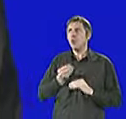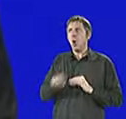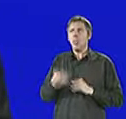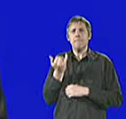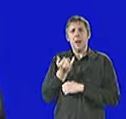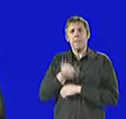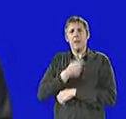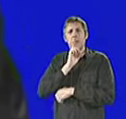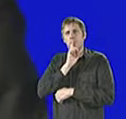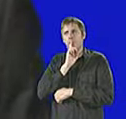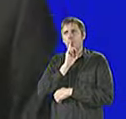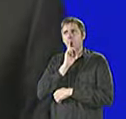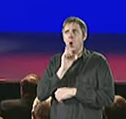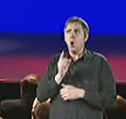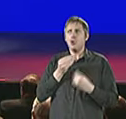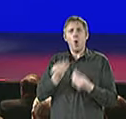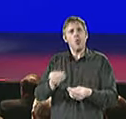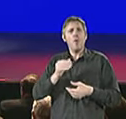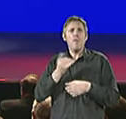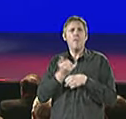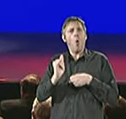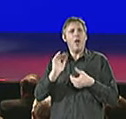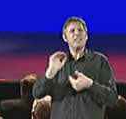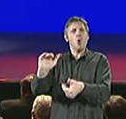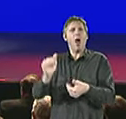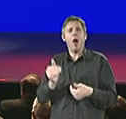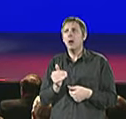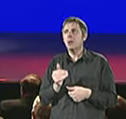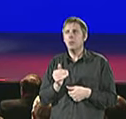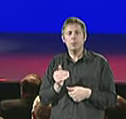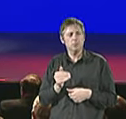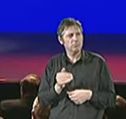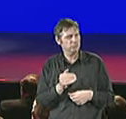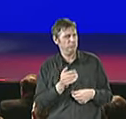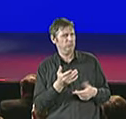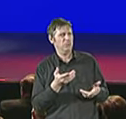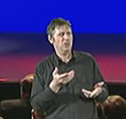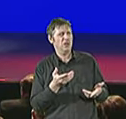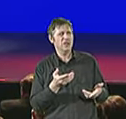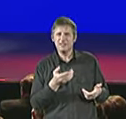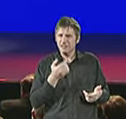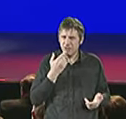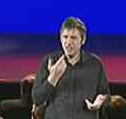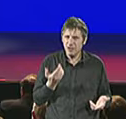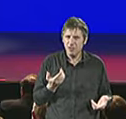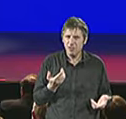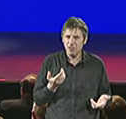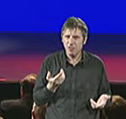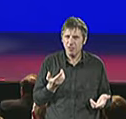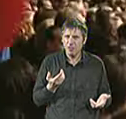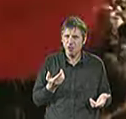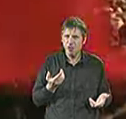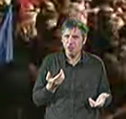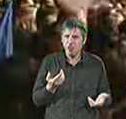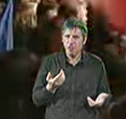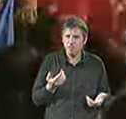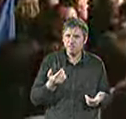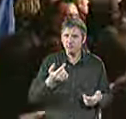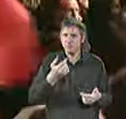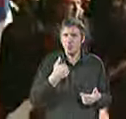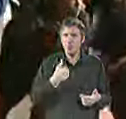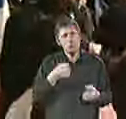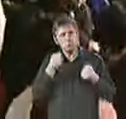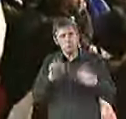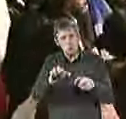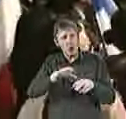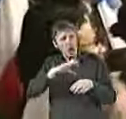disent, de faux espoirs. Alors donc voilà qu'il ne faudrait agir que lorsqu'on est absolument sûr